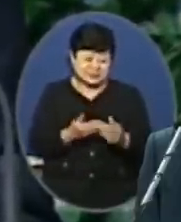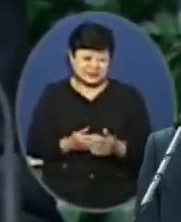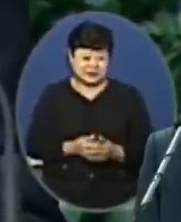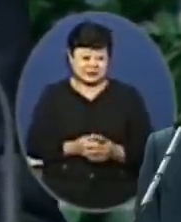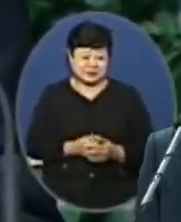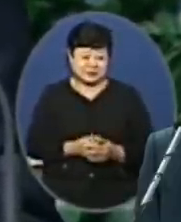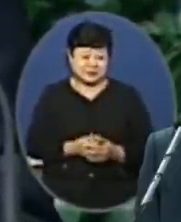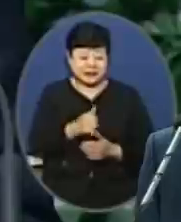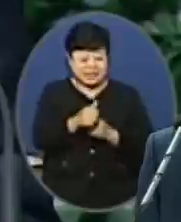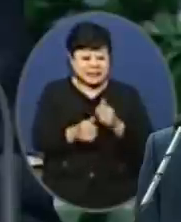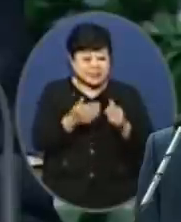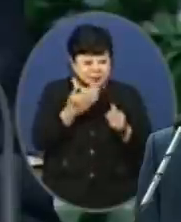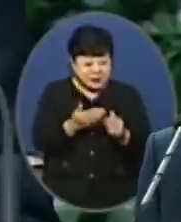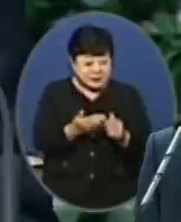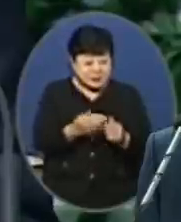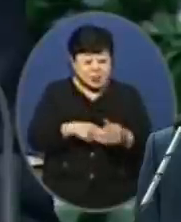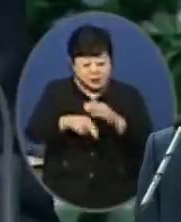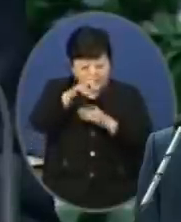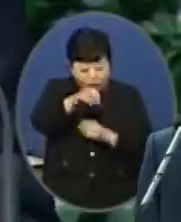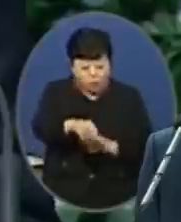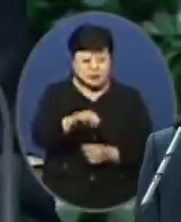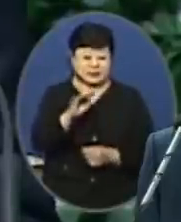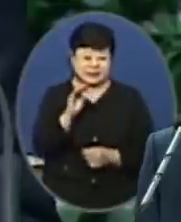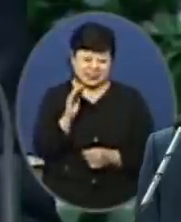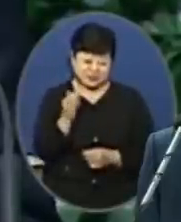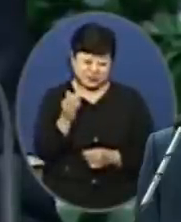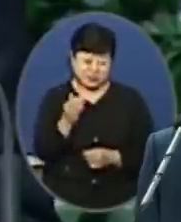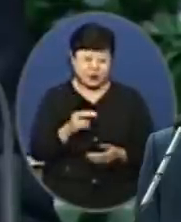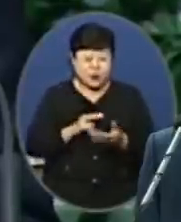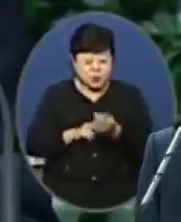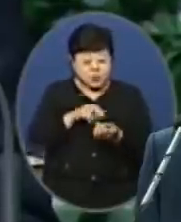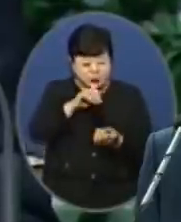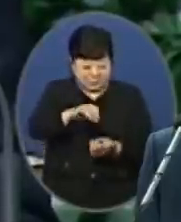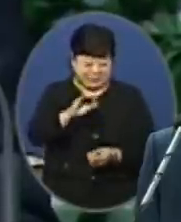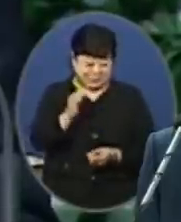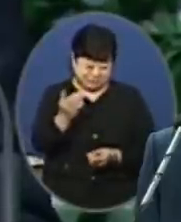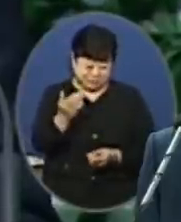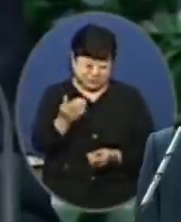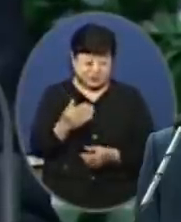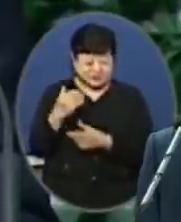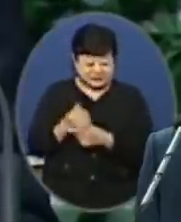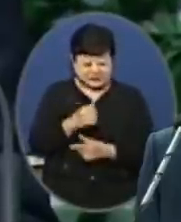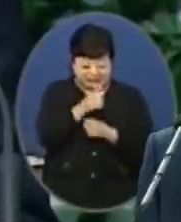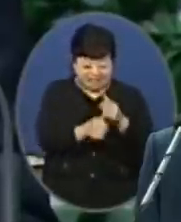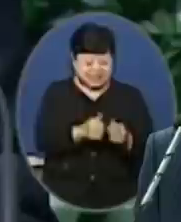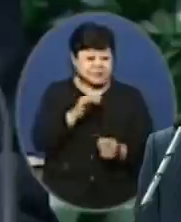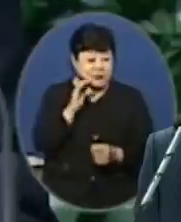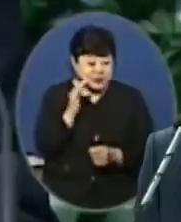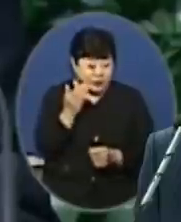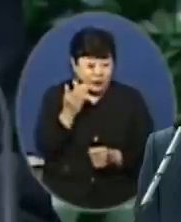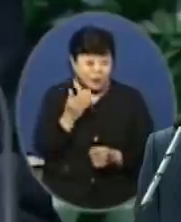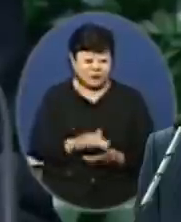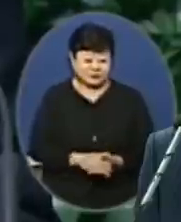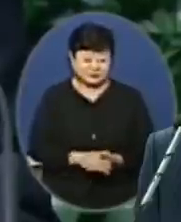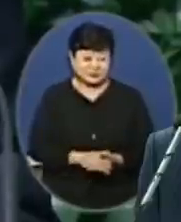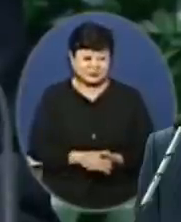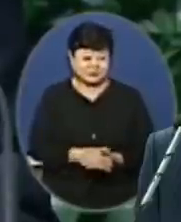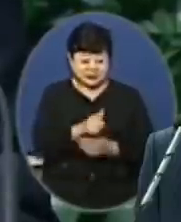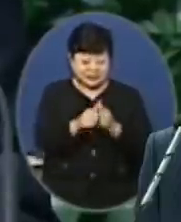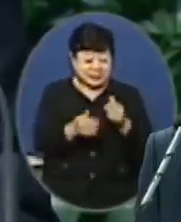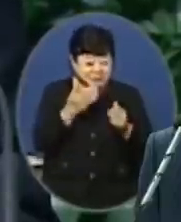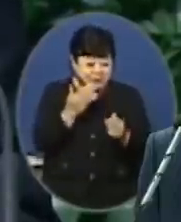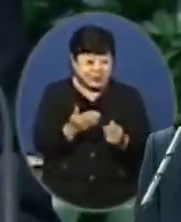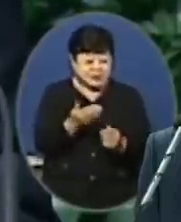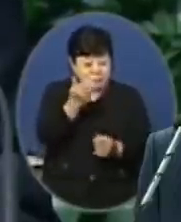하나님이 여러분의 피난처가 되시고 요새가 되시고 의지하는 하나님 되신 것입니다.